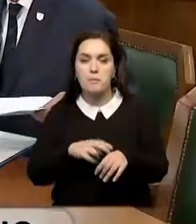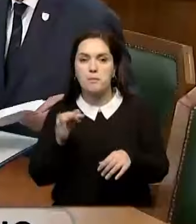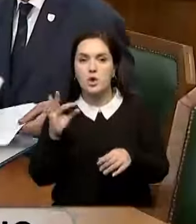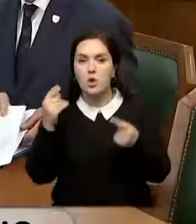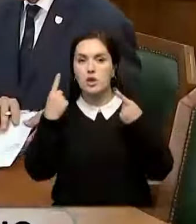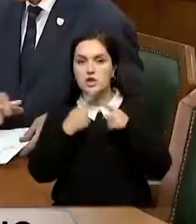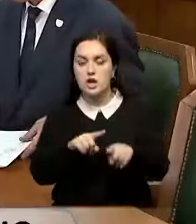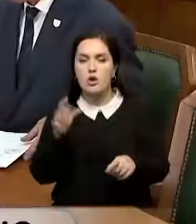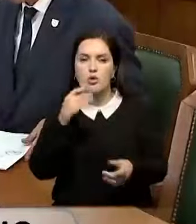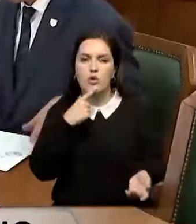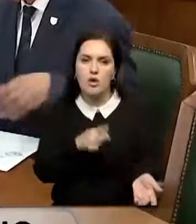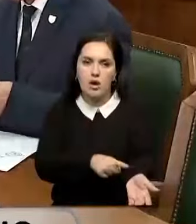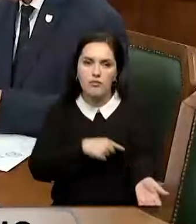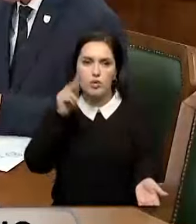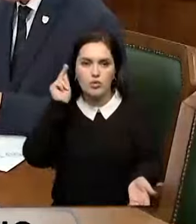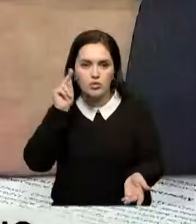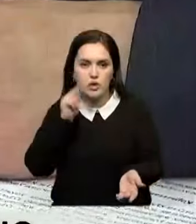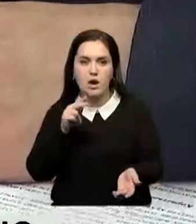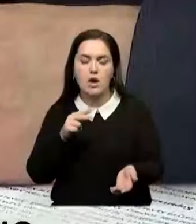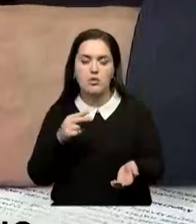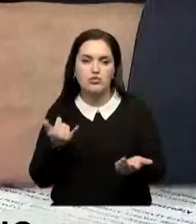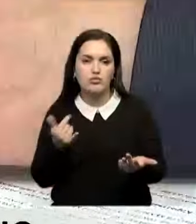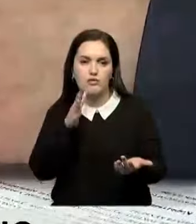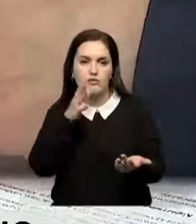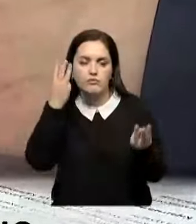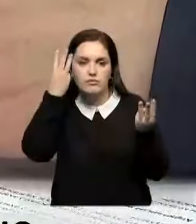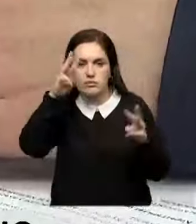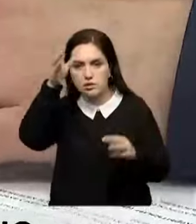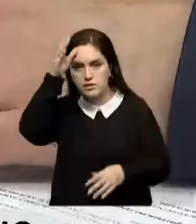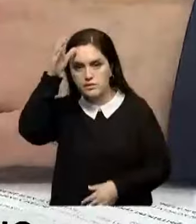биоинженерии, генетики и других передовых направлений современной науки.